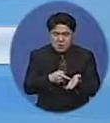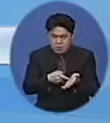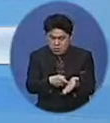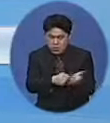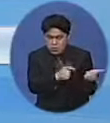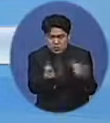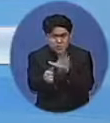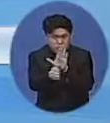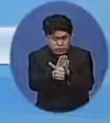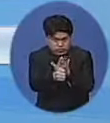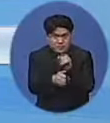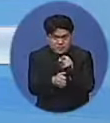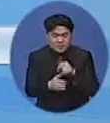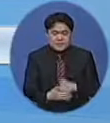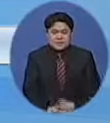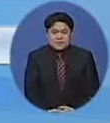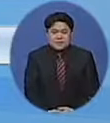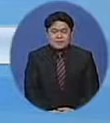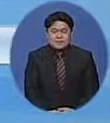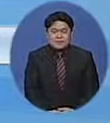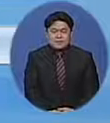등을 지원합니다.